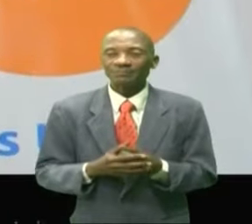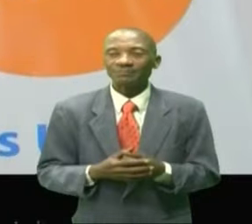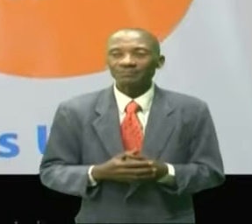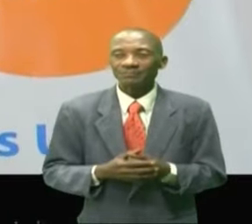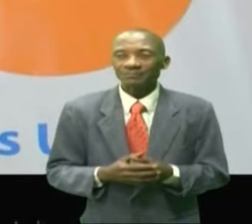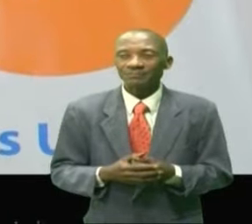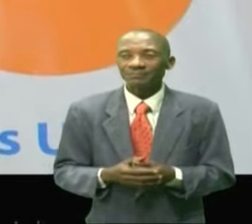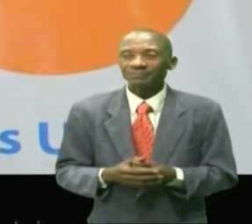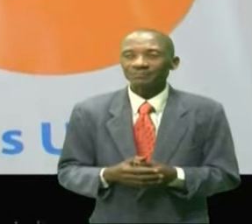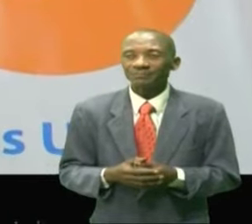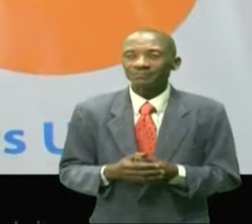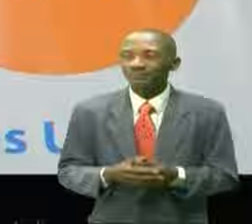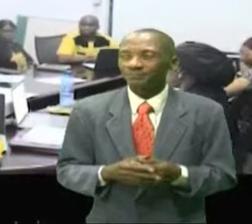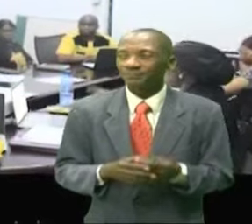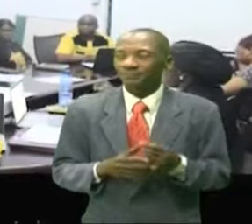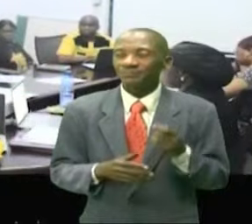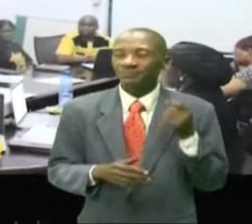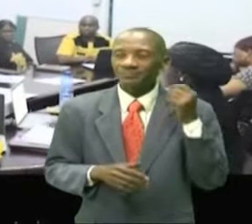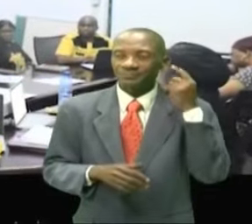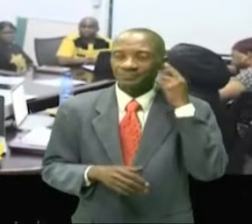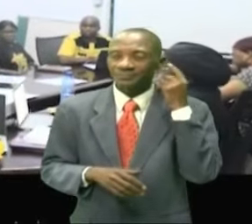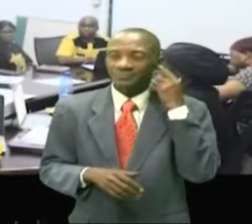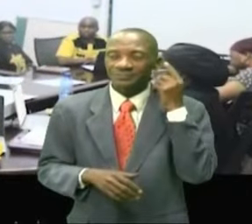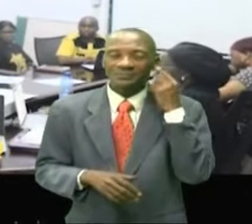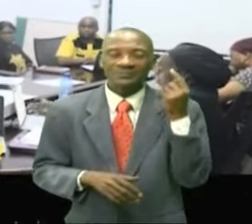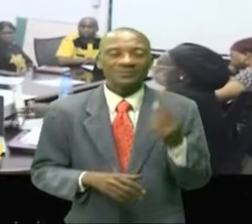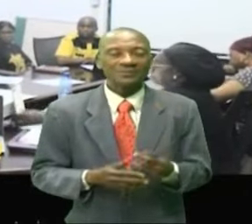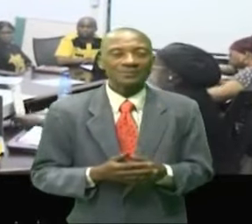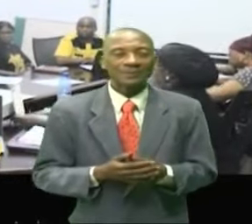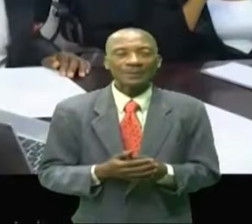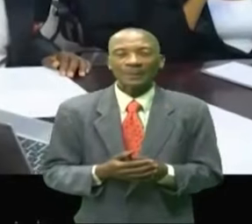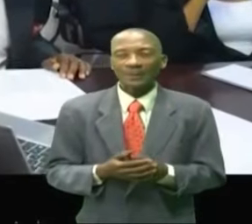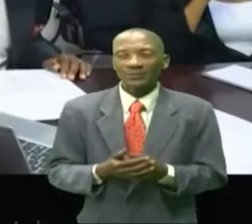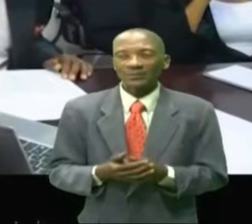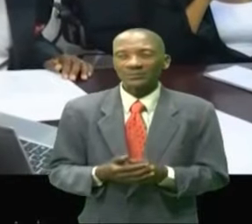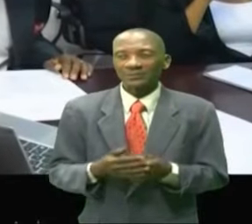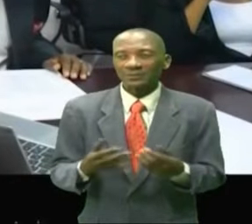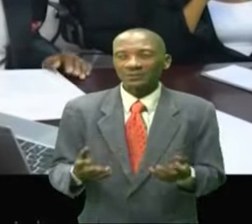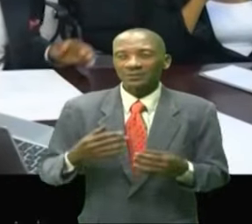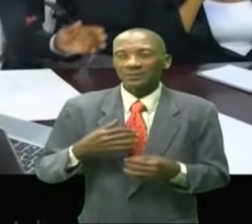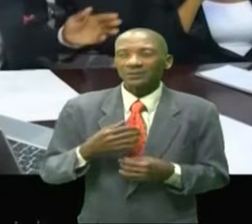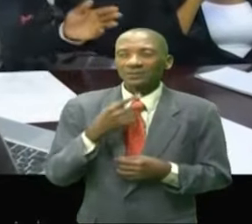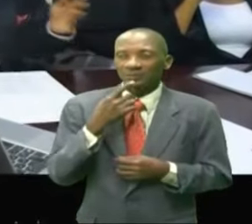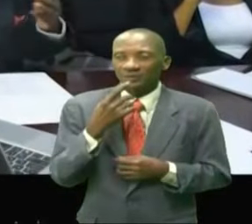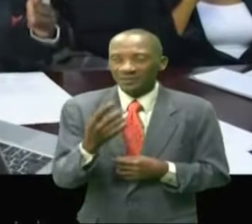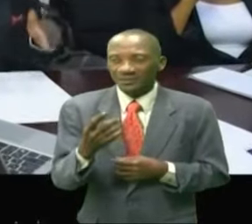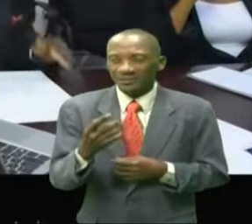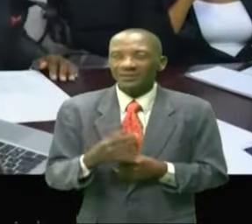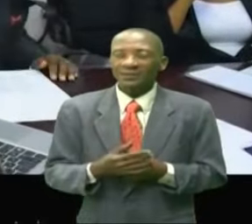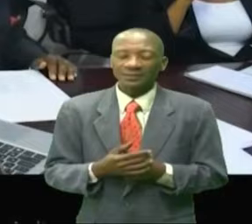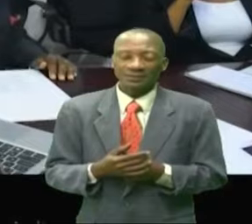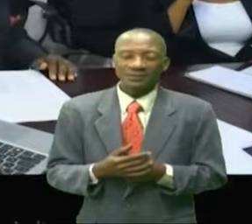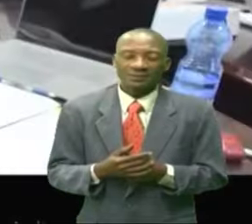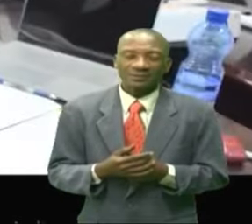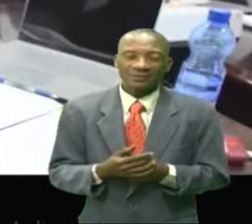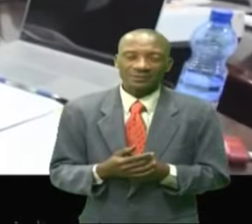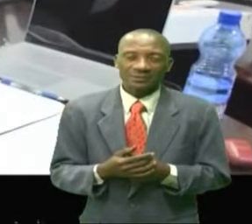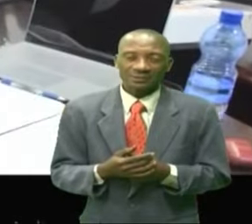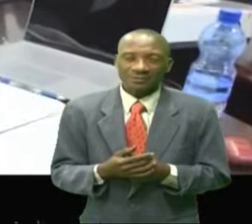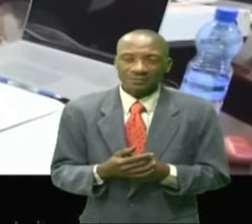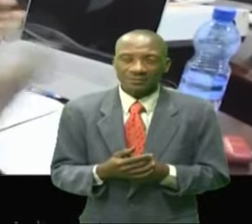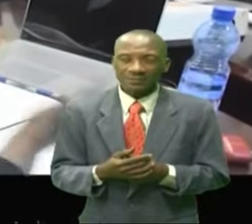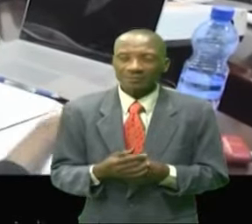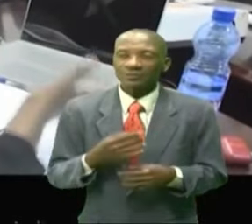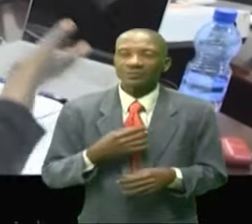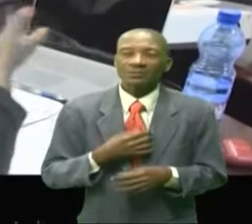Des Nations Unies pour la population, UNFPA, a lancé ce mercredi 11 octobre 2023 le processus d'évaluation